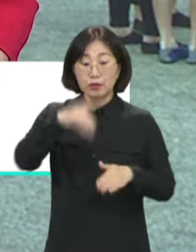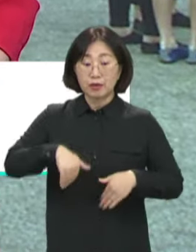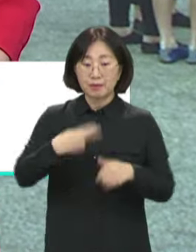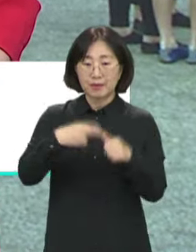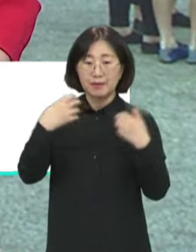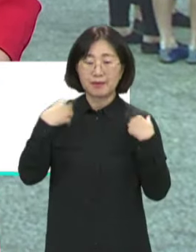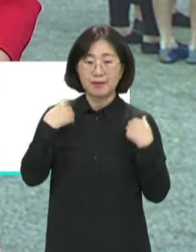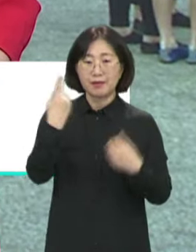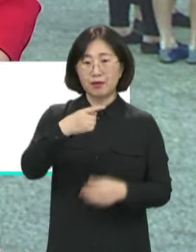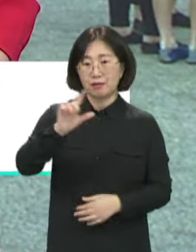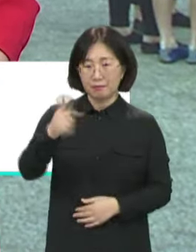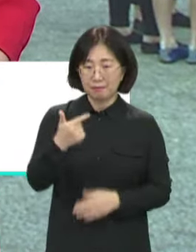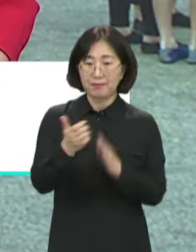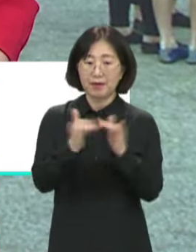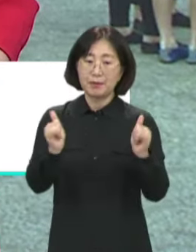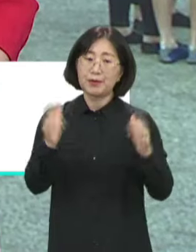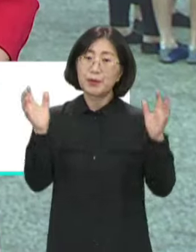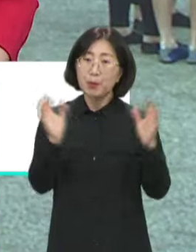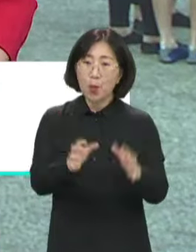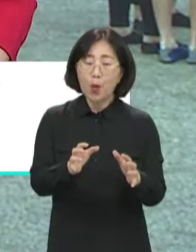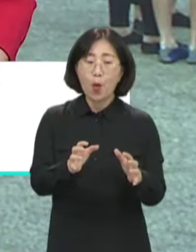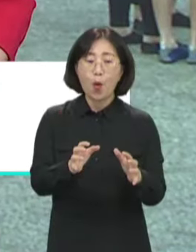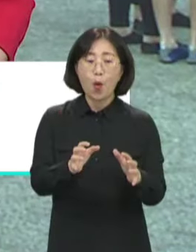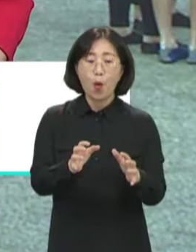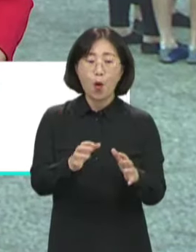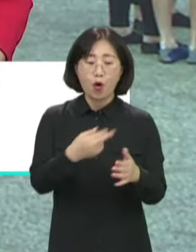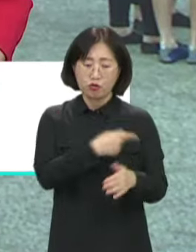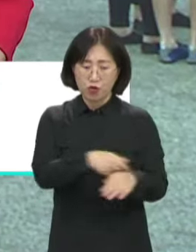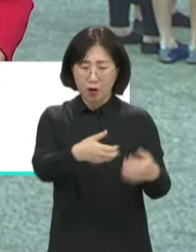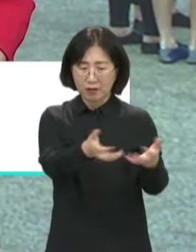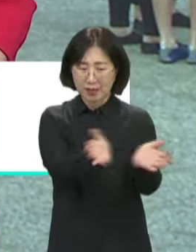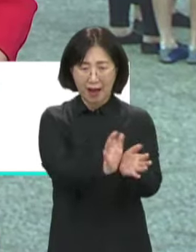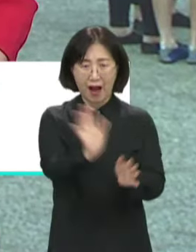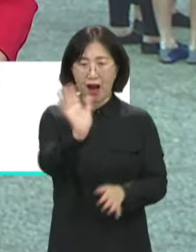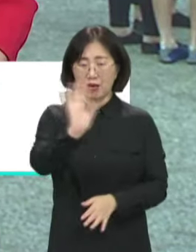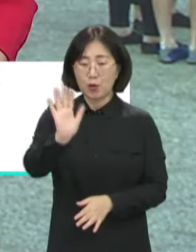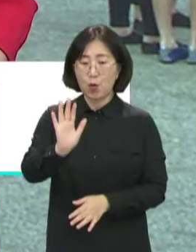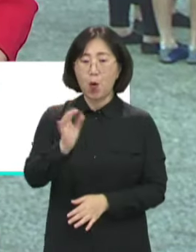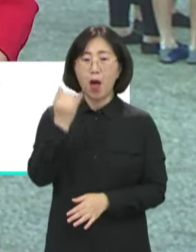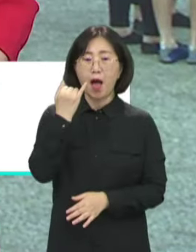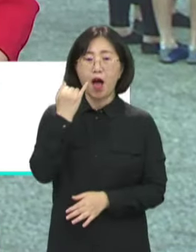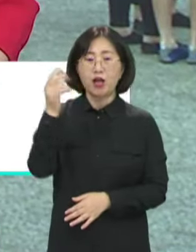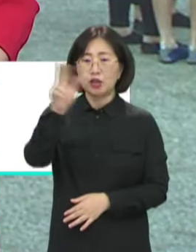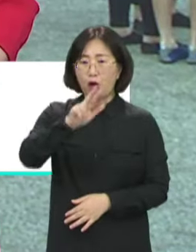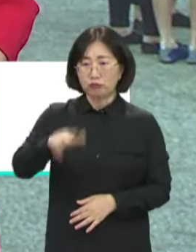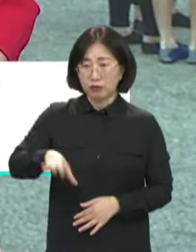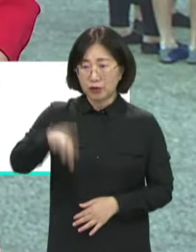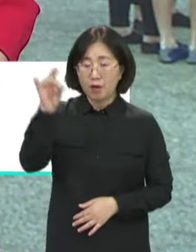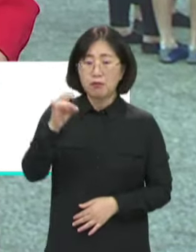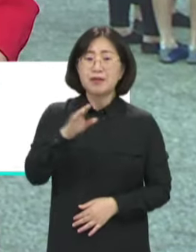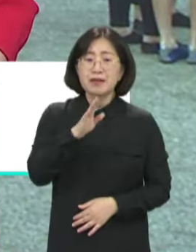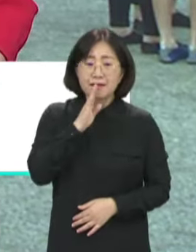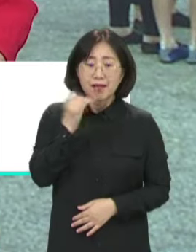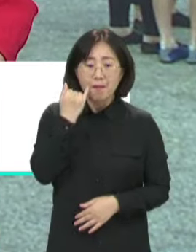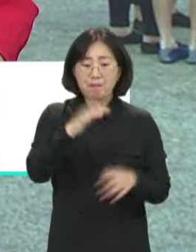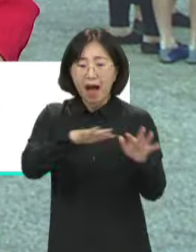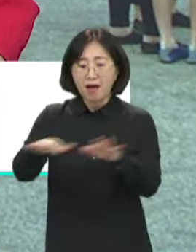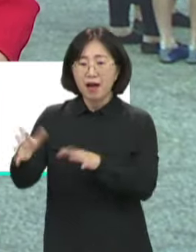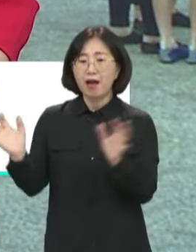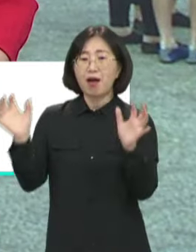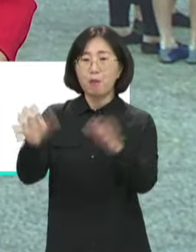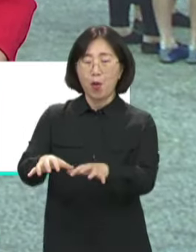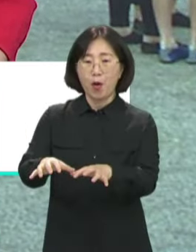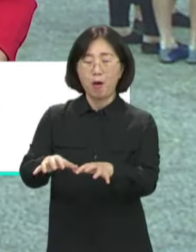충남교육청이 1,600여 명의 학생이 모인 가운데 수영장에서 실시하던 생존 수영을 전국 최초로 실제 바다에 모여 경연